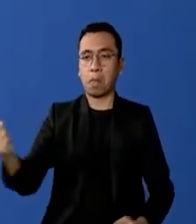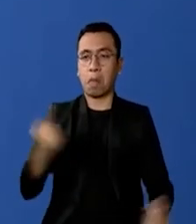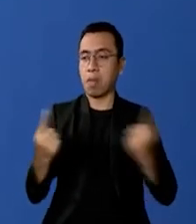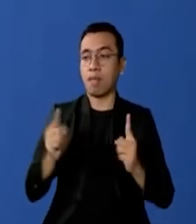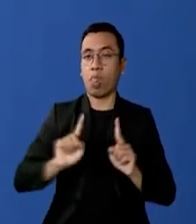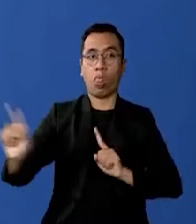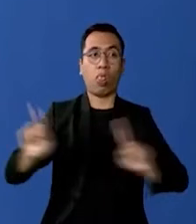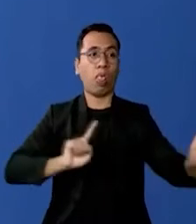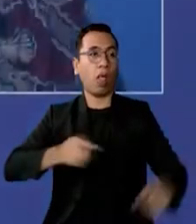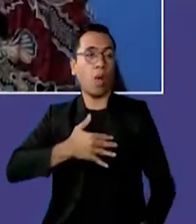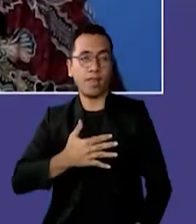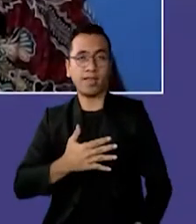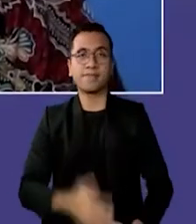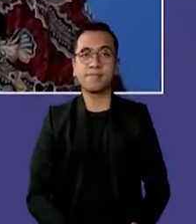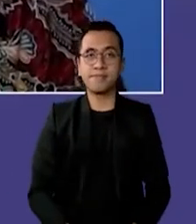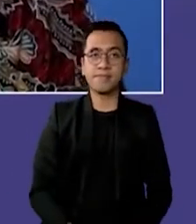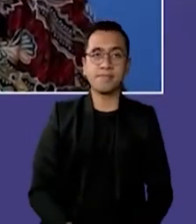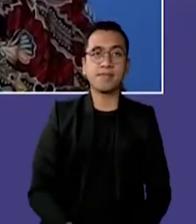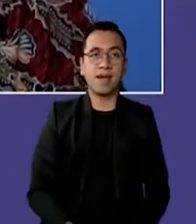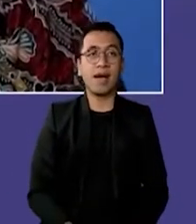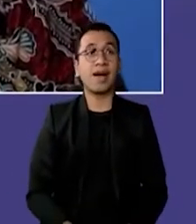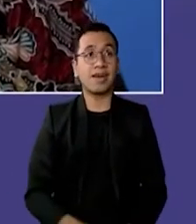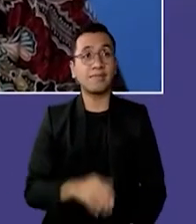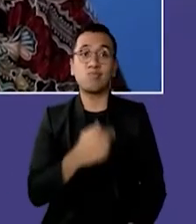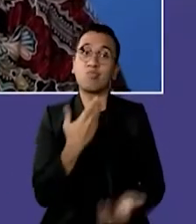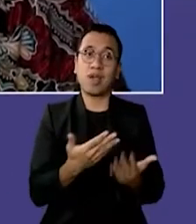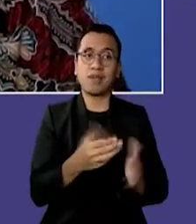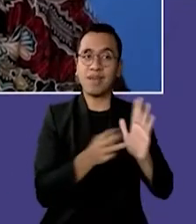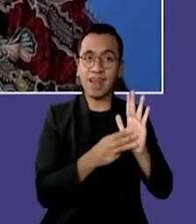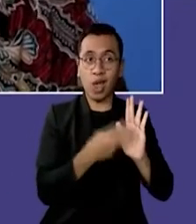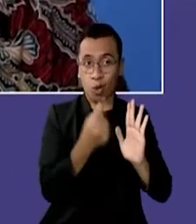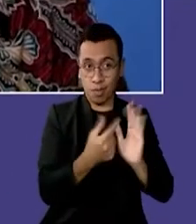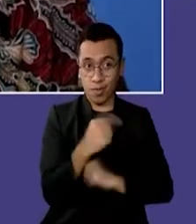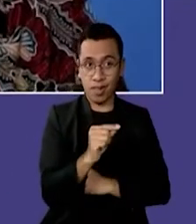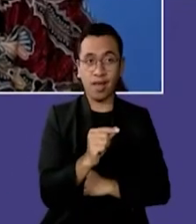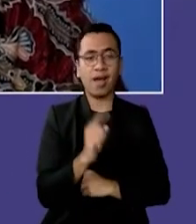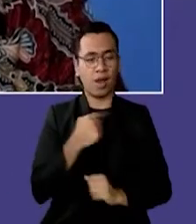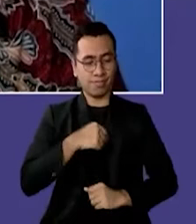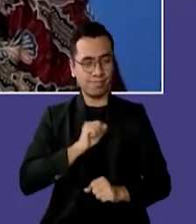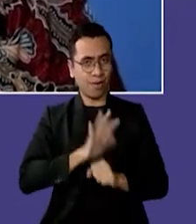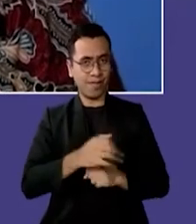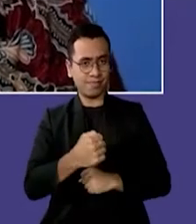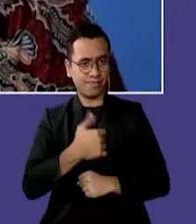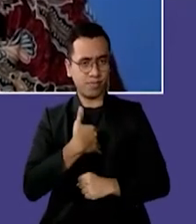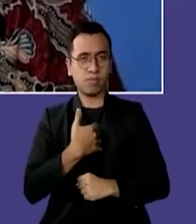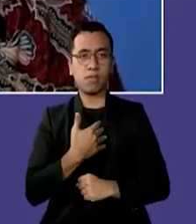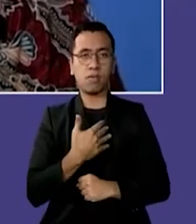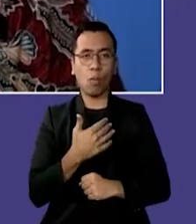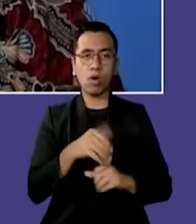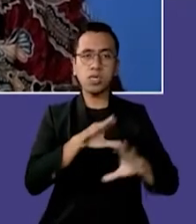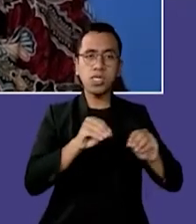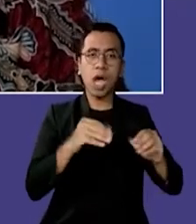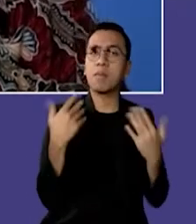ya batu Roy jual saya positif gimana Saya mencari nafkah untuk keluarga gitu mungkin salah satu faktor yang sangat